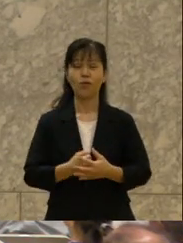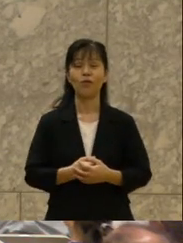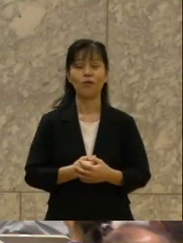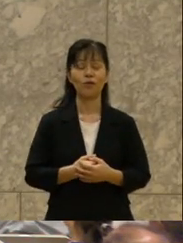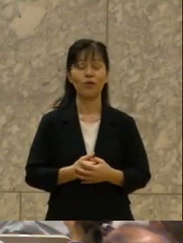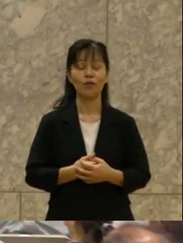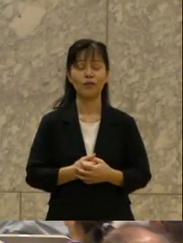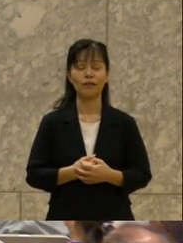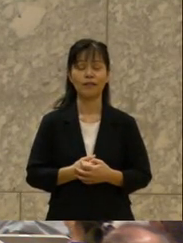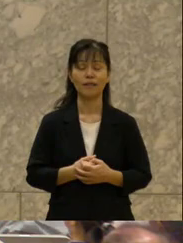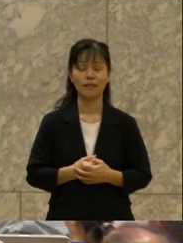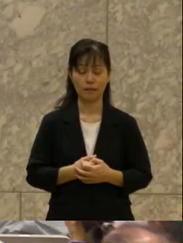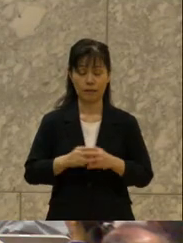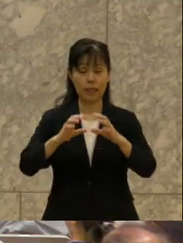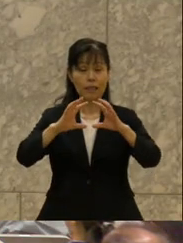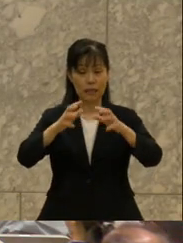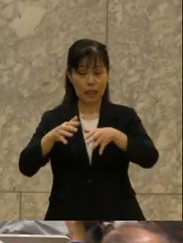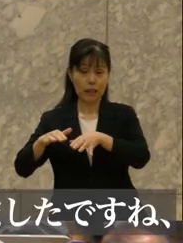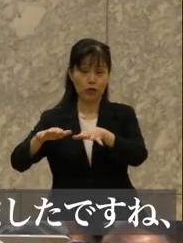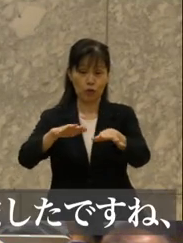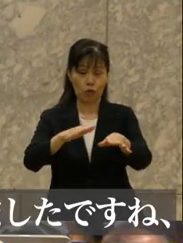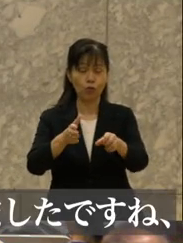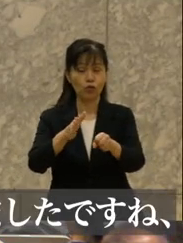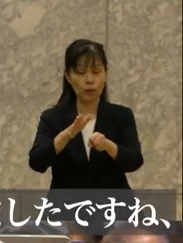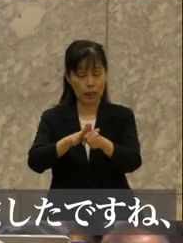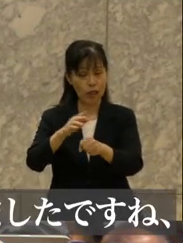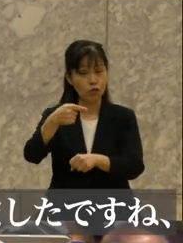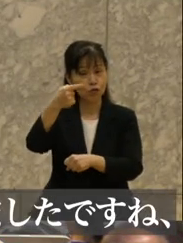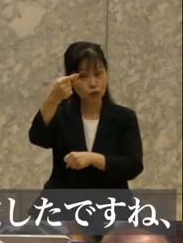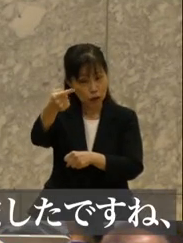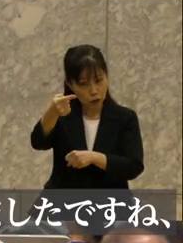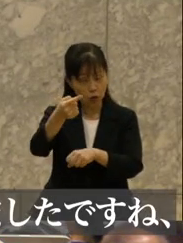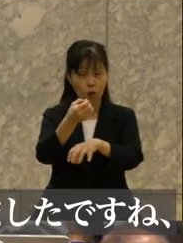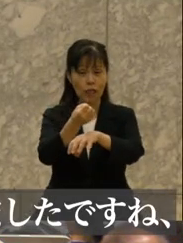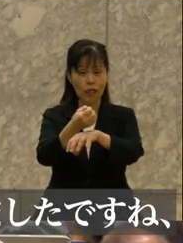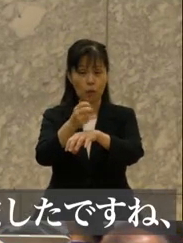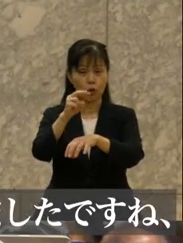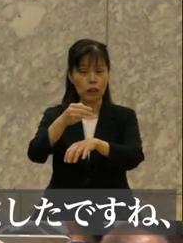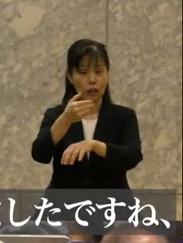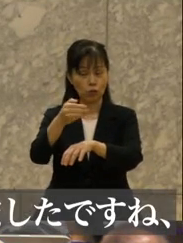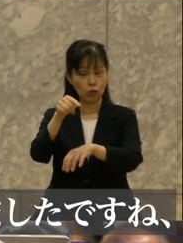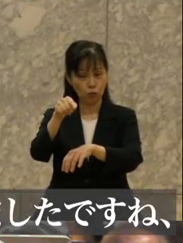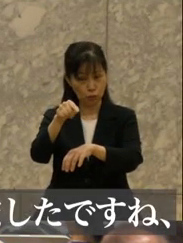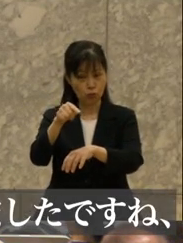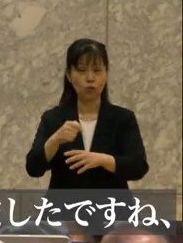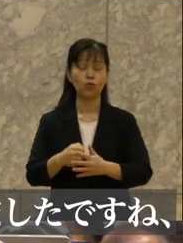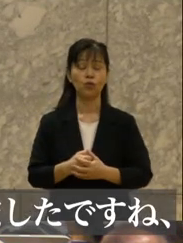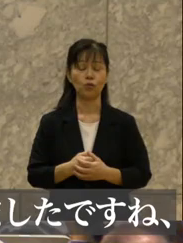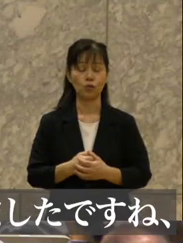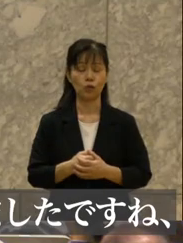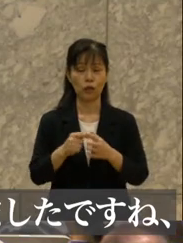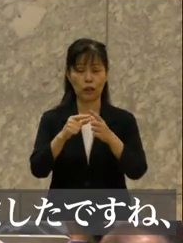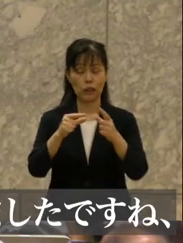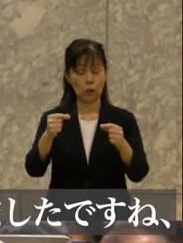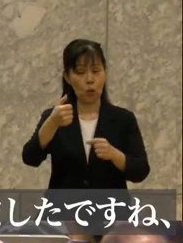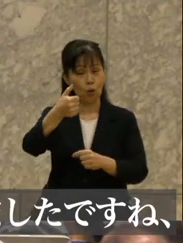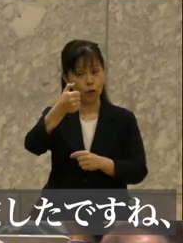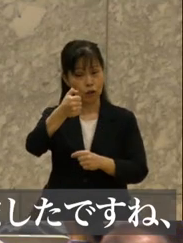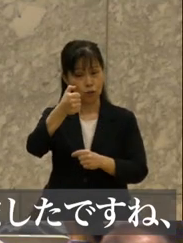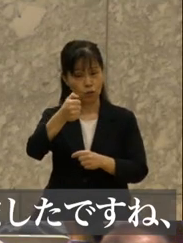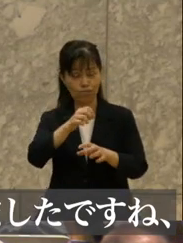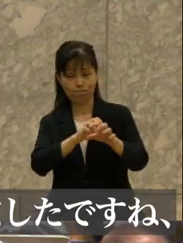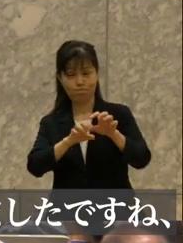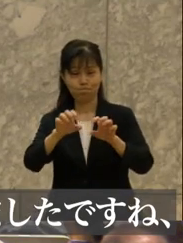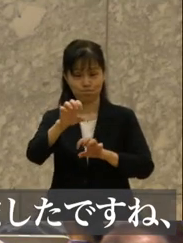この世界陸上も含めてですねの次のダイヤモンドリーグではなんと日本記録を塗り替え